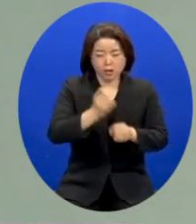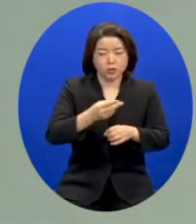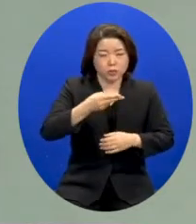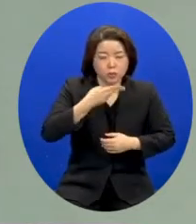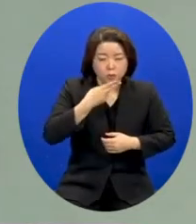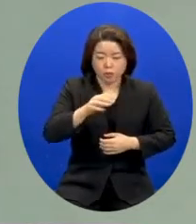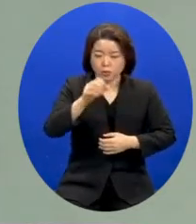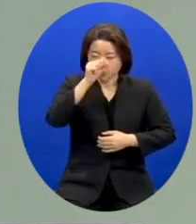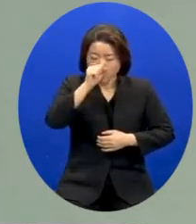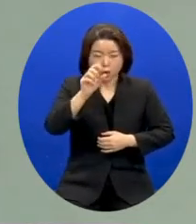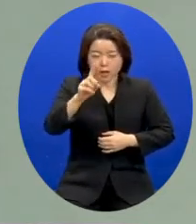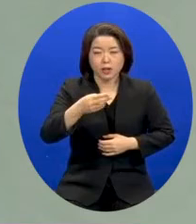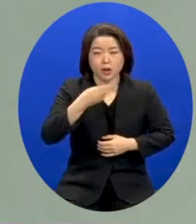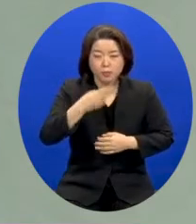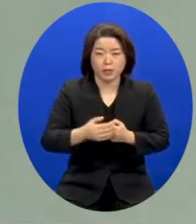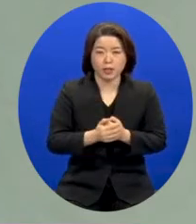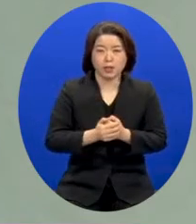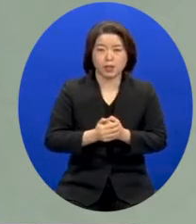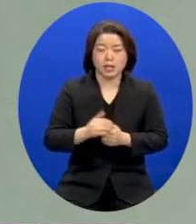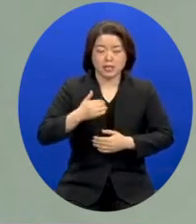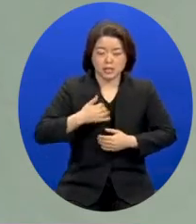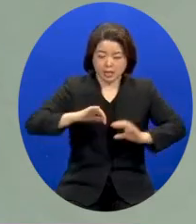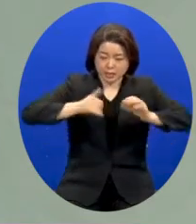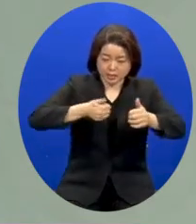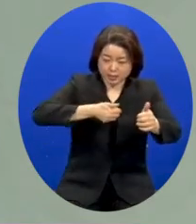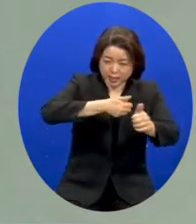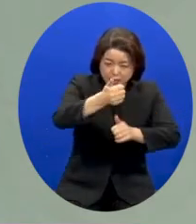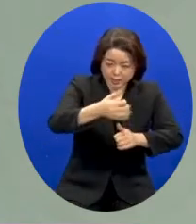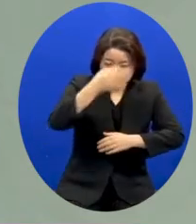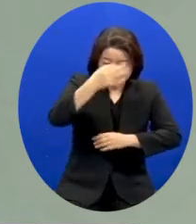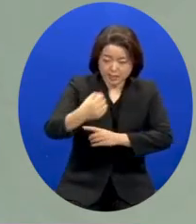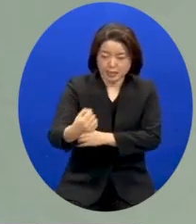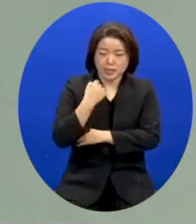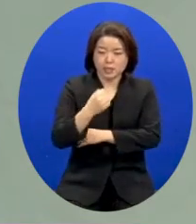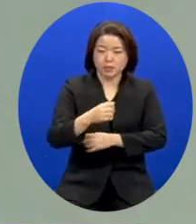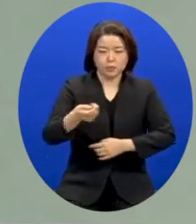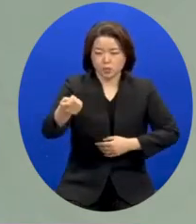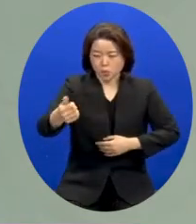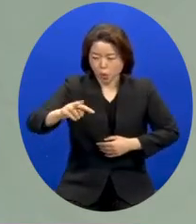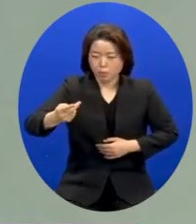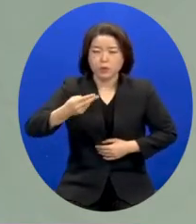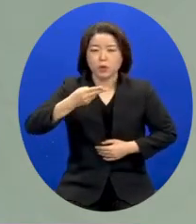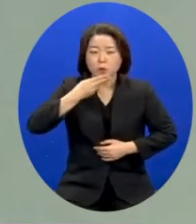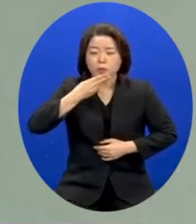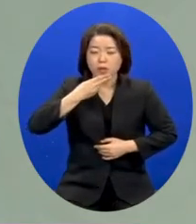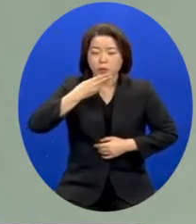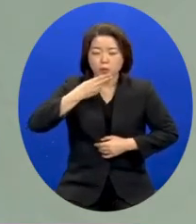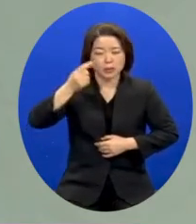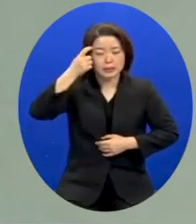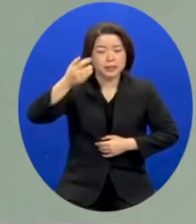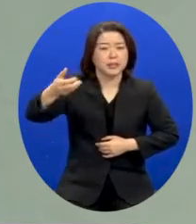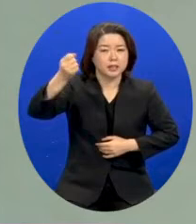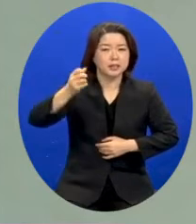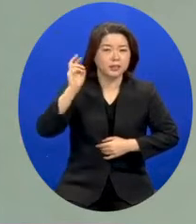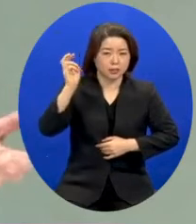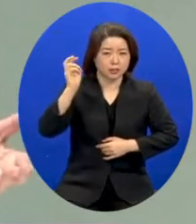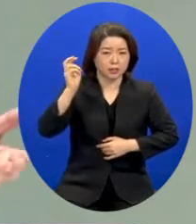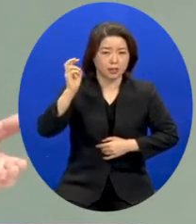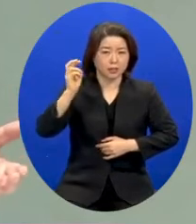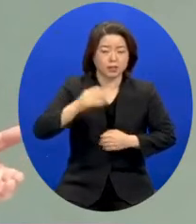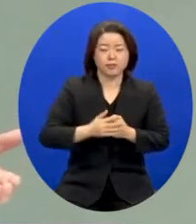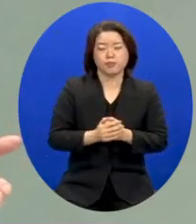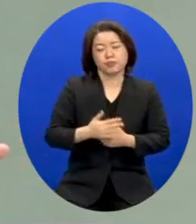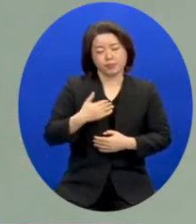저에게는 세상을 이길, 죄를 이길 수 있는 능력이 조금도 없다고 판단하신 거죠. 그런데 제가